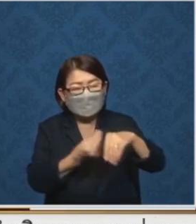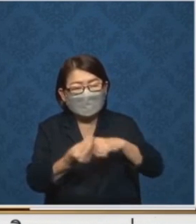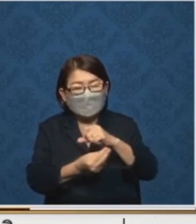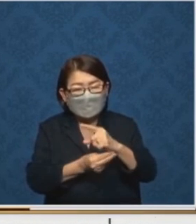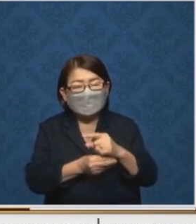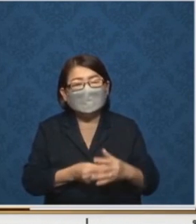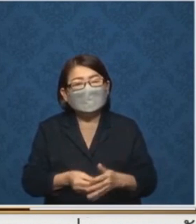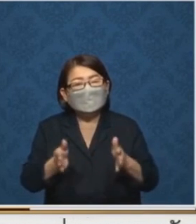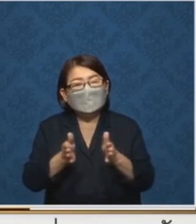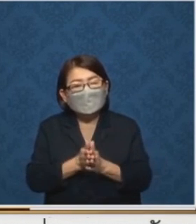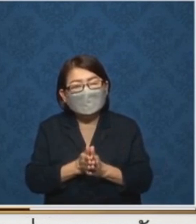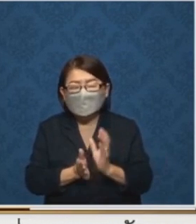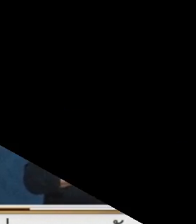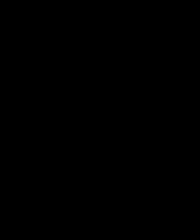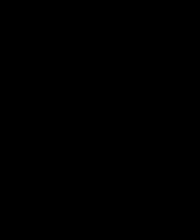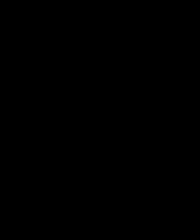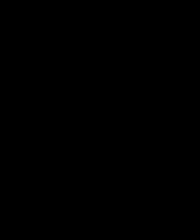ผมพี่จารณชอวะพัฒนาวง